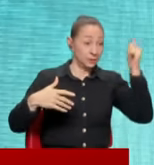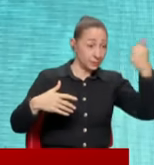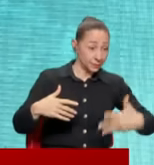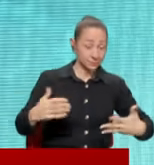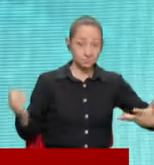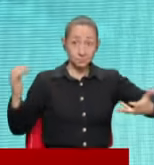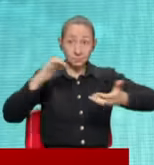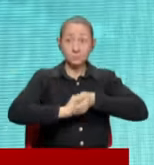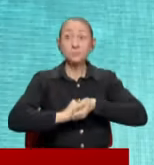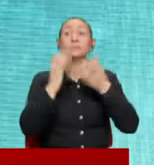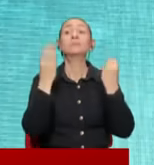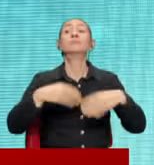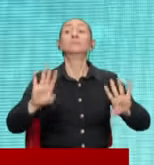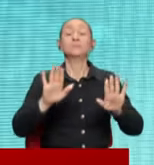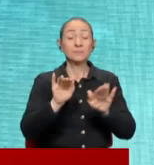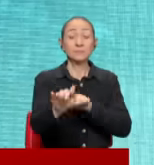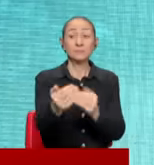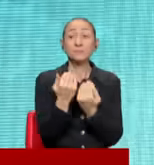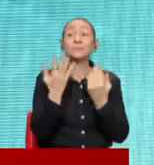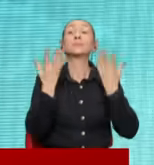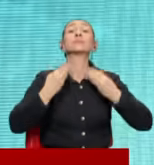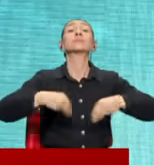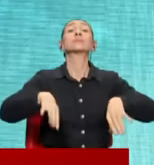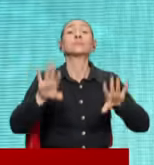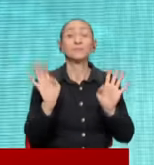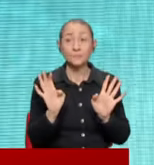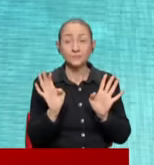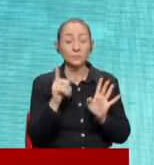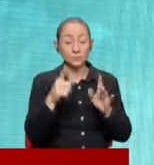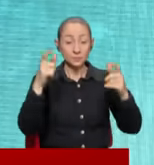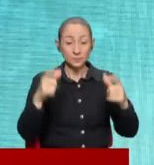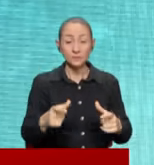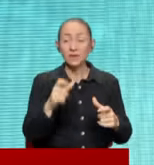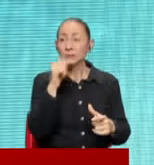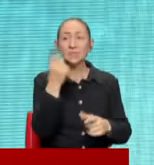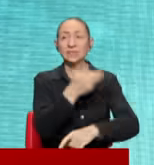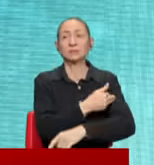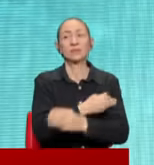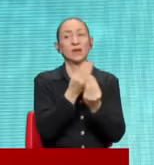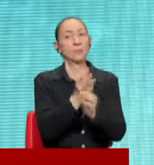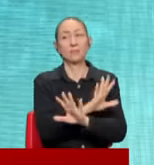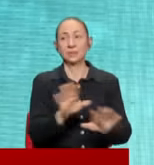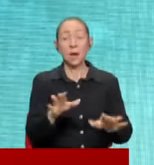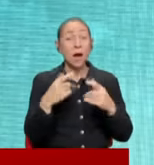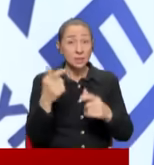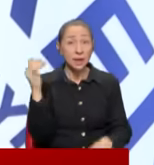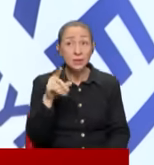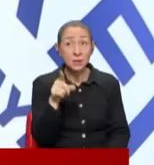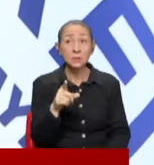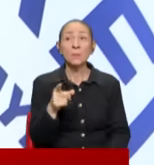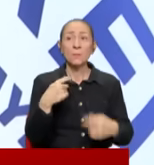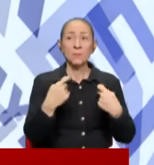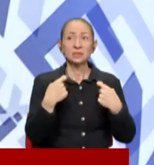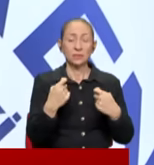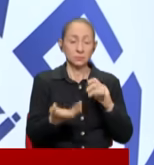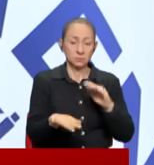ele vermezse, dayanışma halinde olmazsa o şehre herhangi bir şey gelmez. Hatay'a geldi mi?